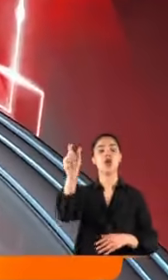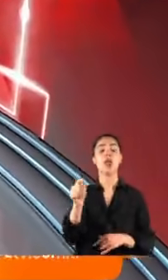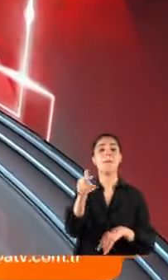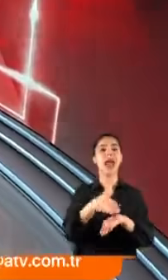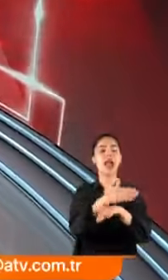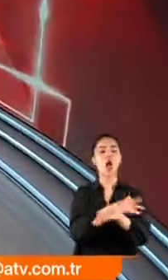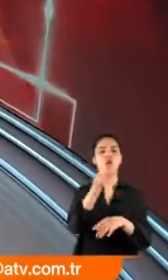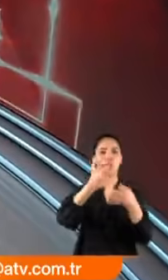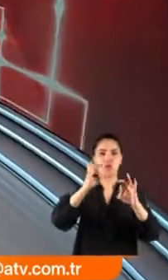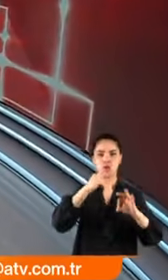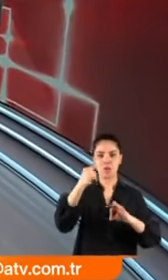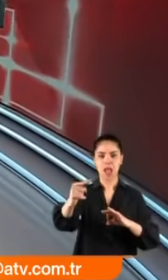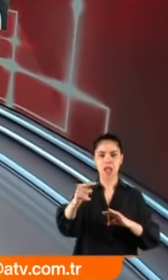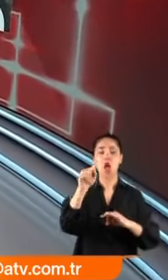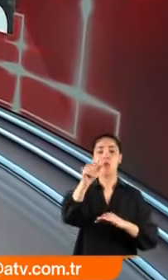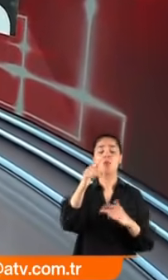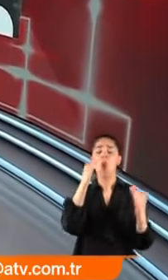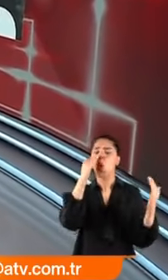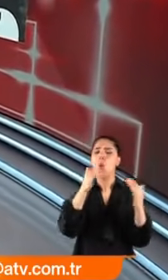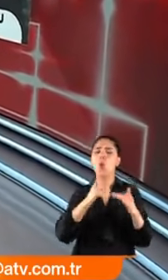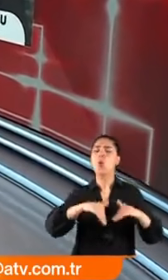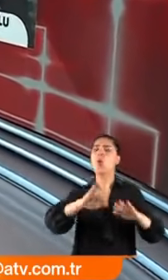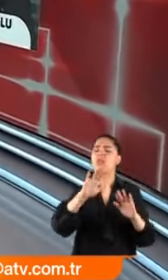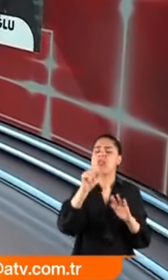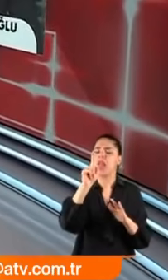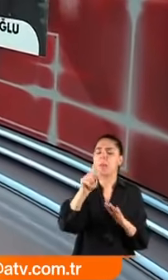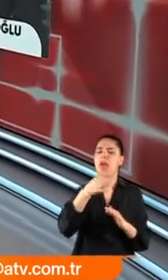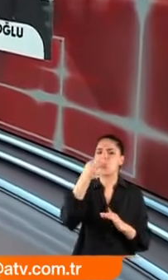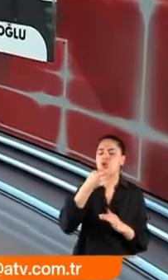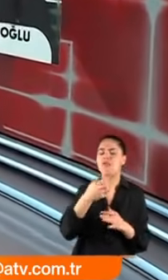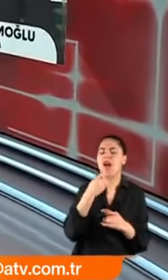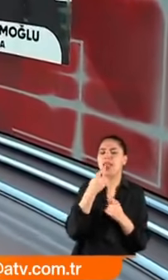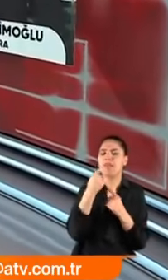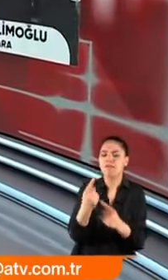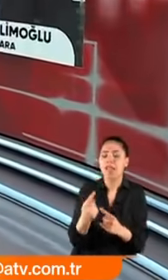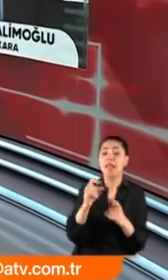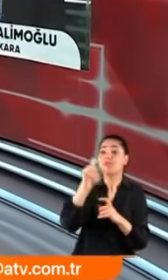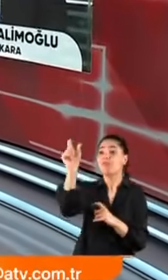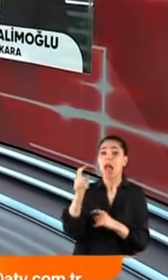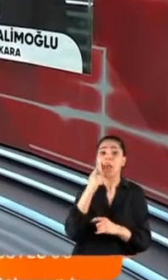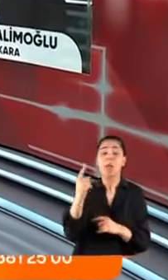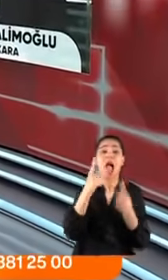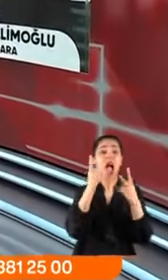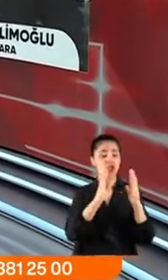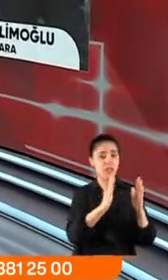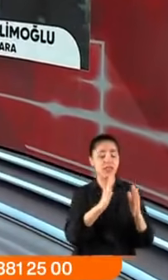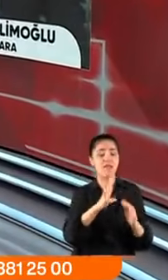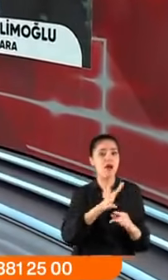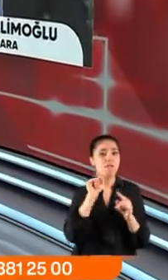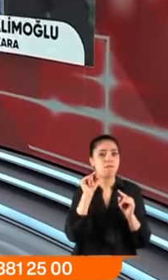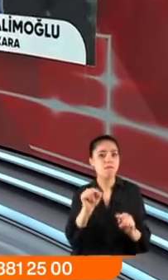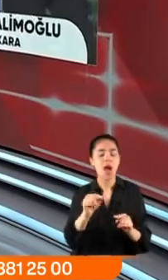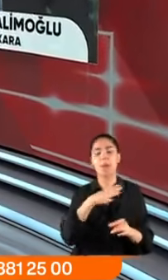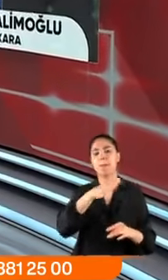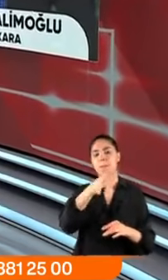önce kurdu bu cümleleri. Mesnetsiz, hadsiz bir ifade dedi. Salim Salimoğlu'na döneceğimizi söylemiştik. Salim, açıklama devam ediyor bu arada. Onu da